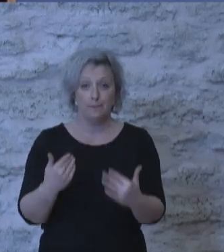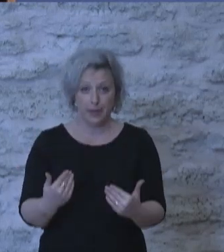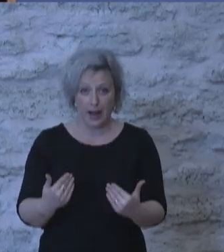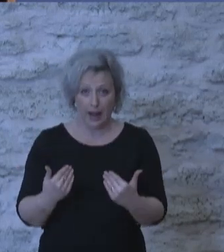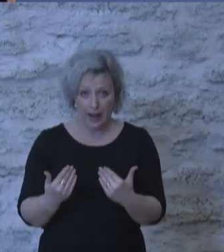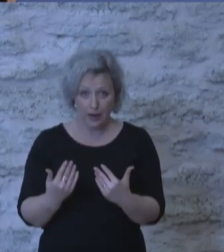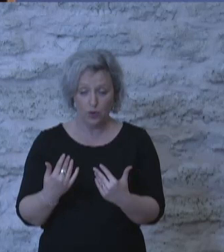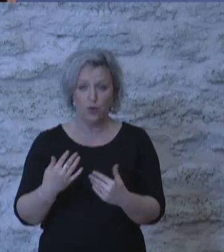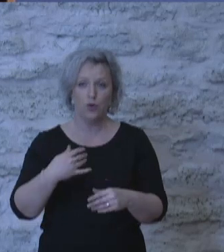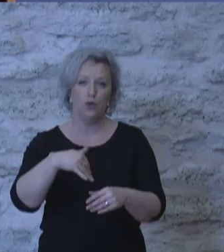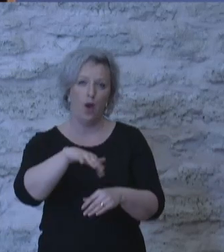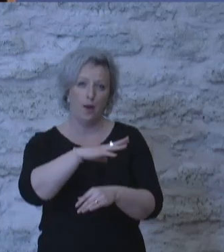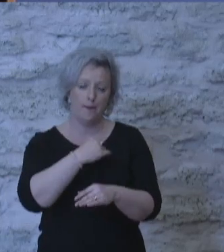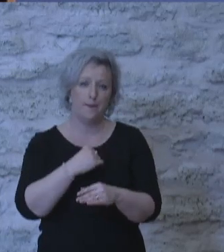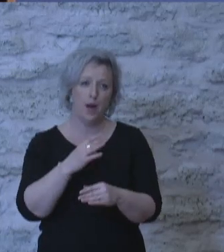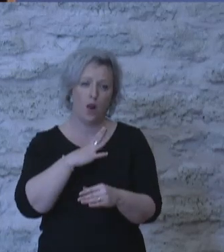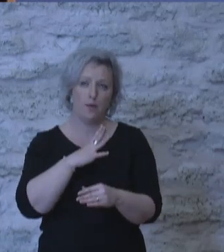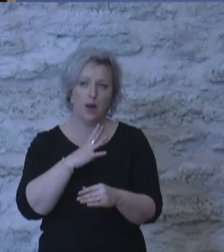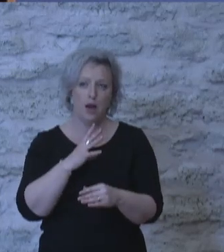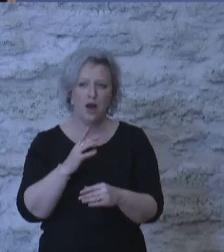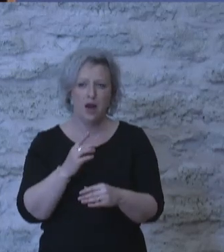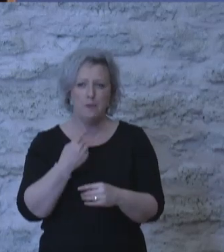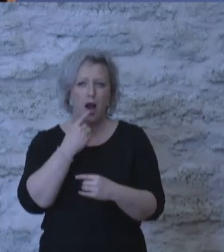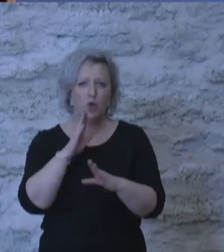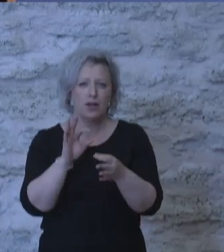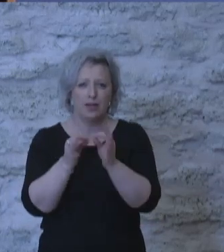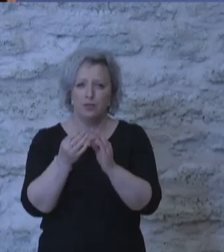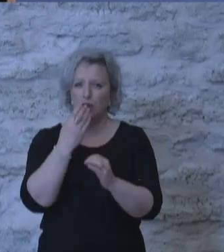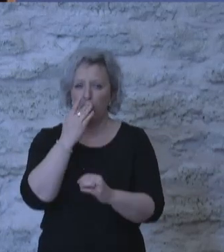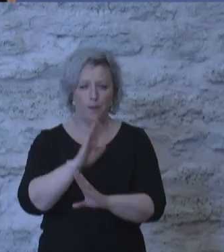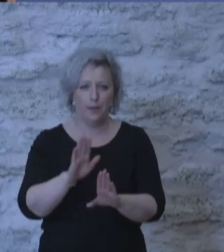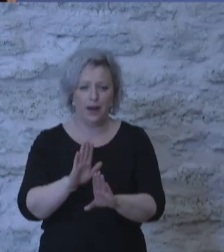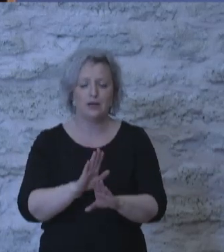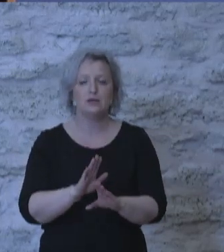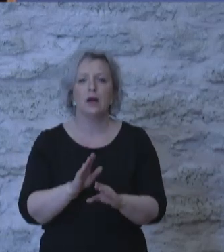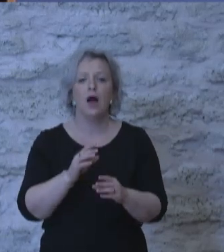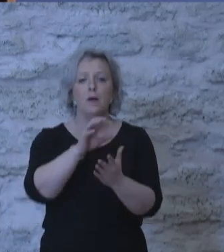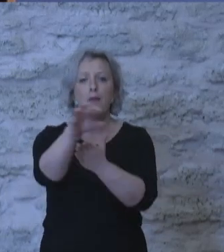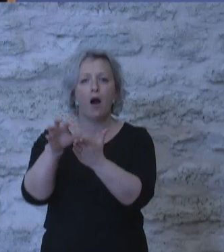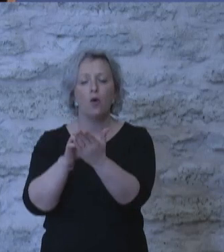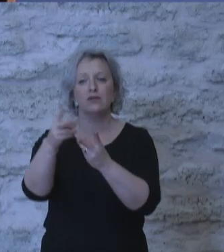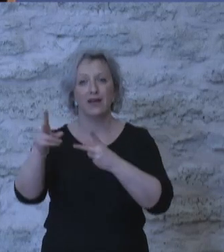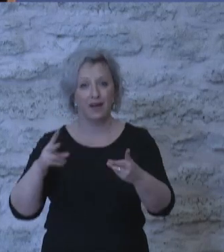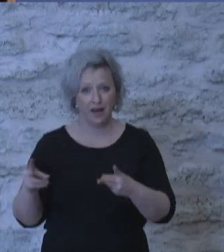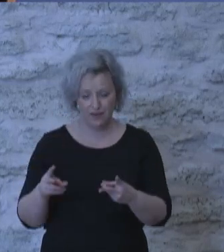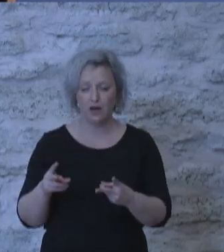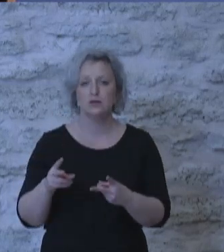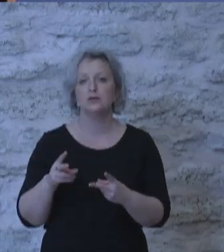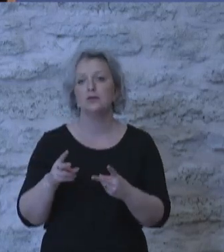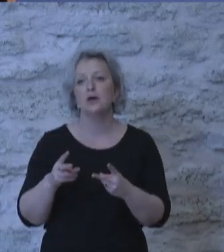suurendanud, ma ei hakka igaks jooks ütlema täpselt numbreid, erinevates maakondades me oleme suurendanud